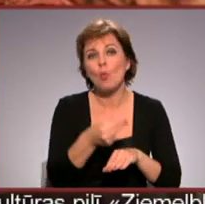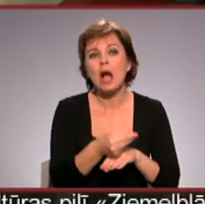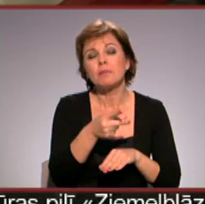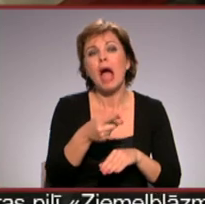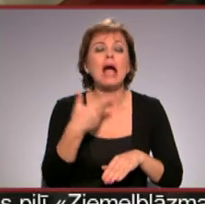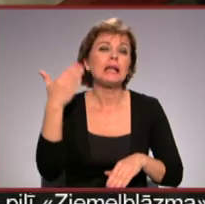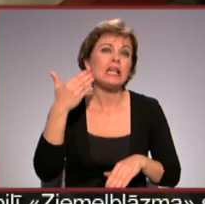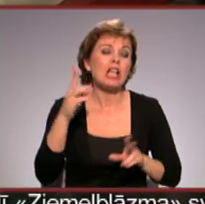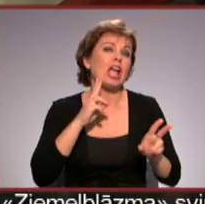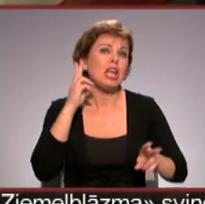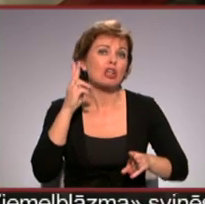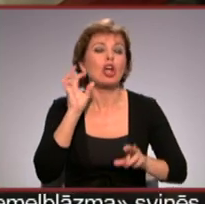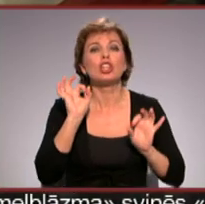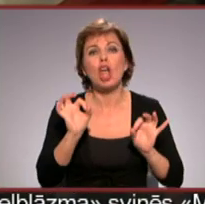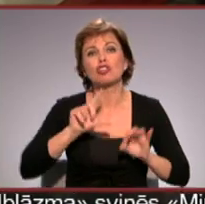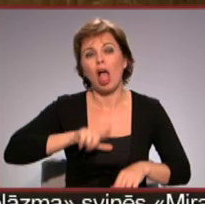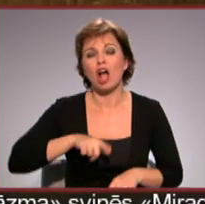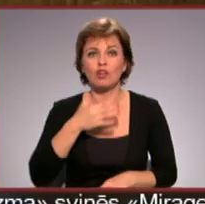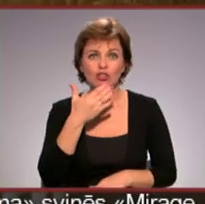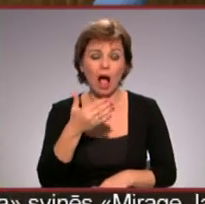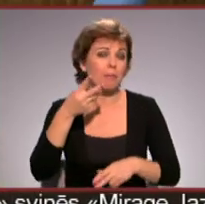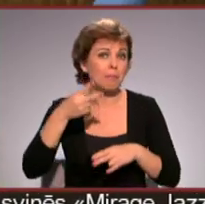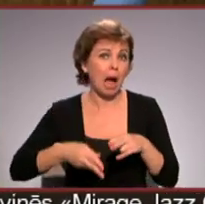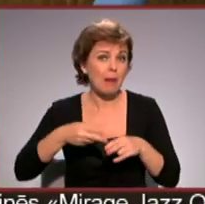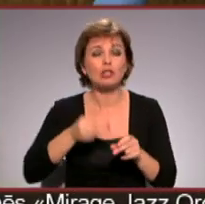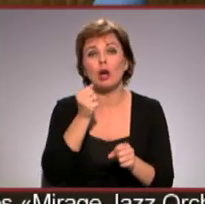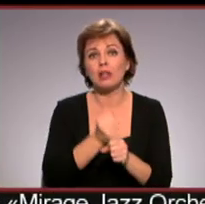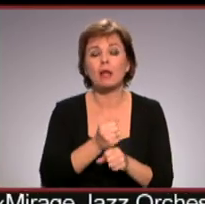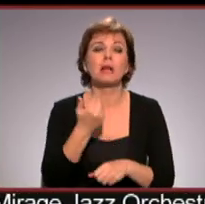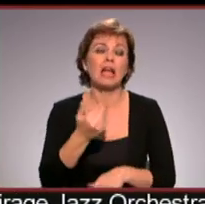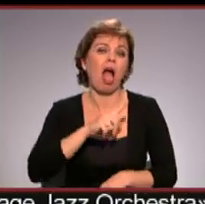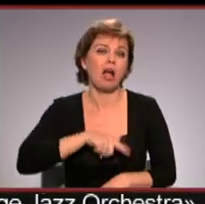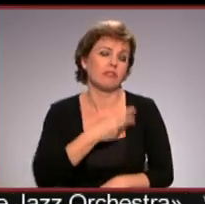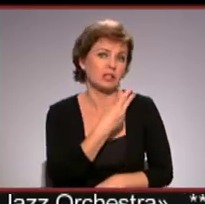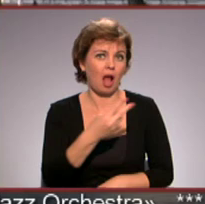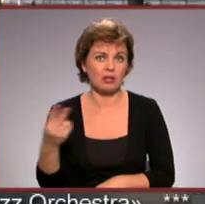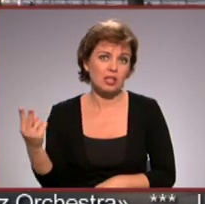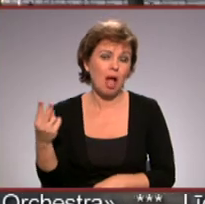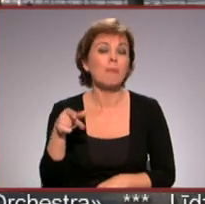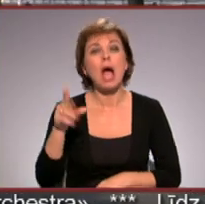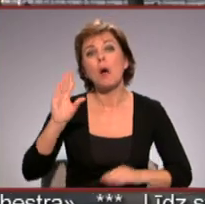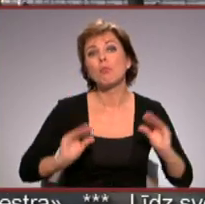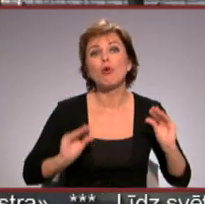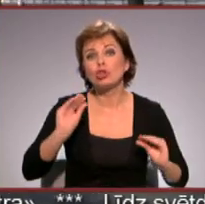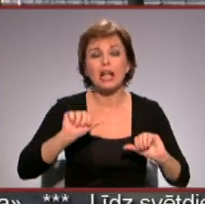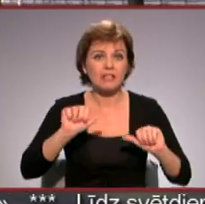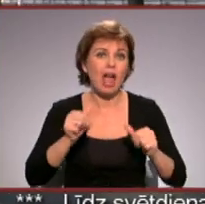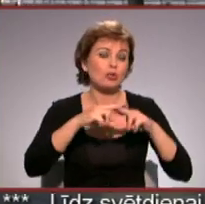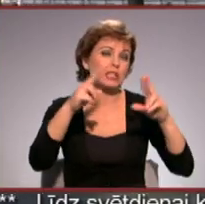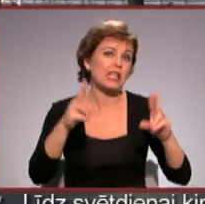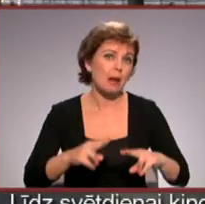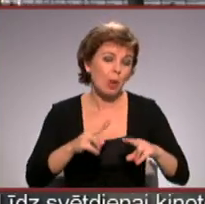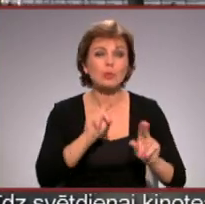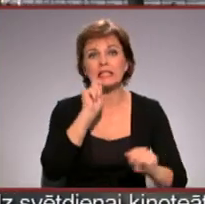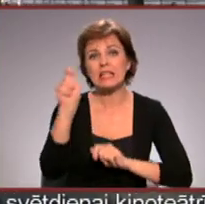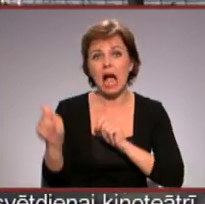kinodarbu ieskaņošanai latviešu valodā. Līdz ar to pabeidzot darbu Latvijas skatītājiem. Viņas budžets veidojās no starptautiskiem